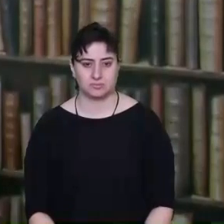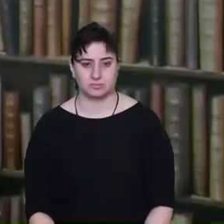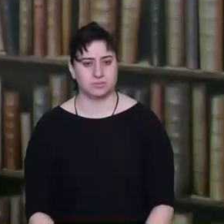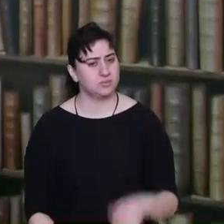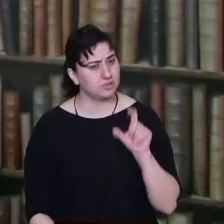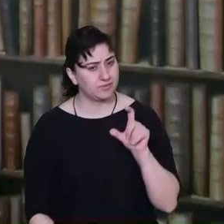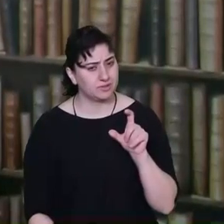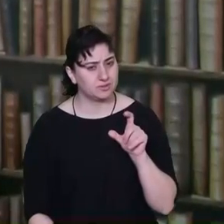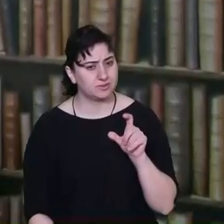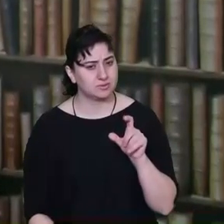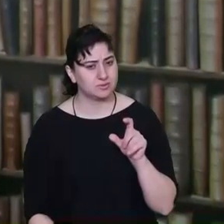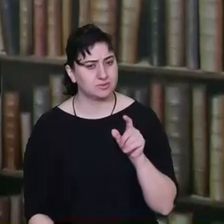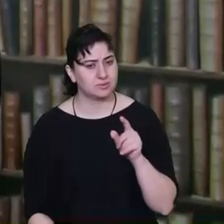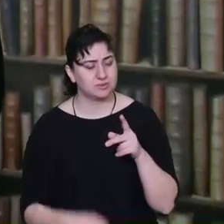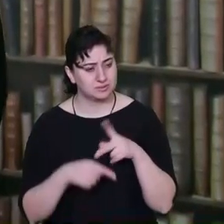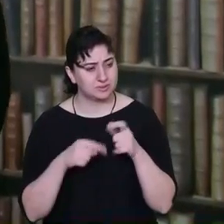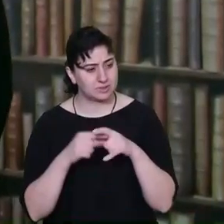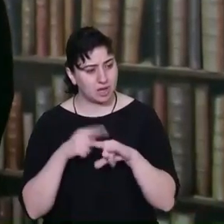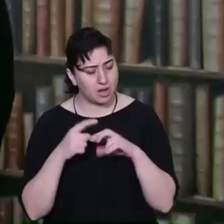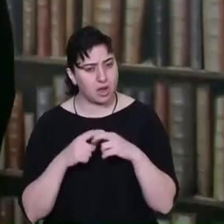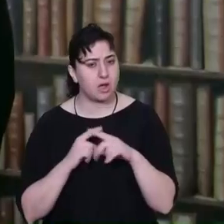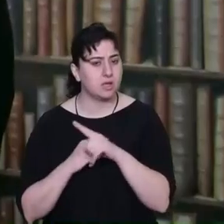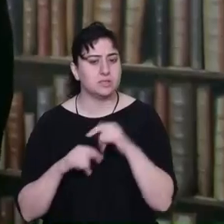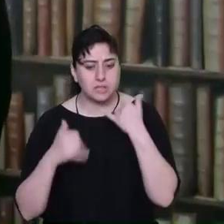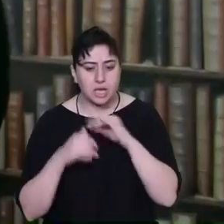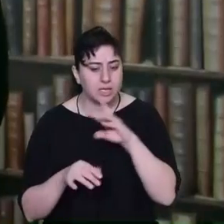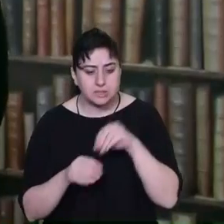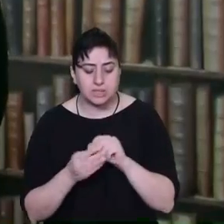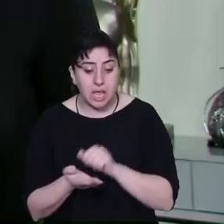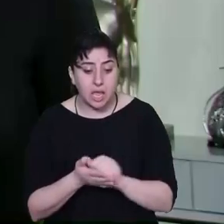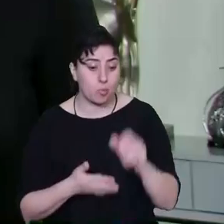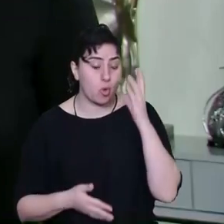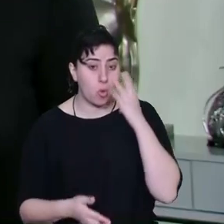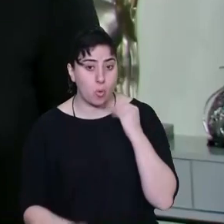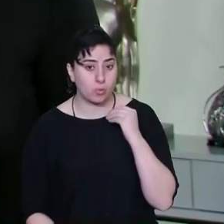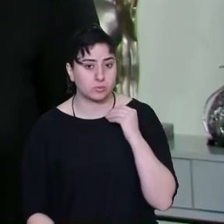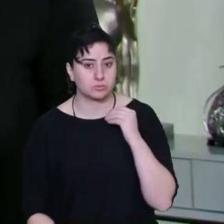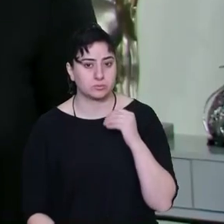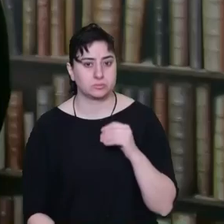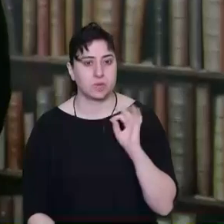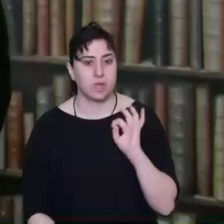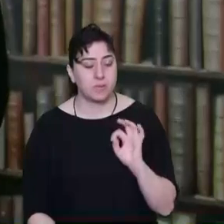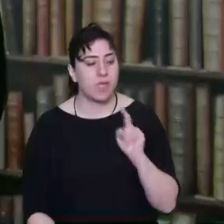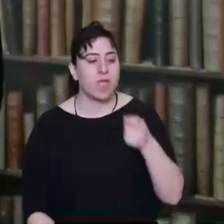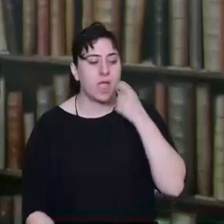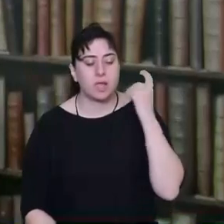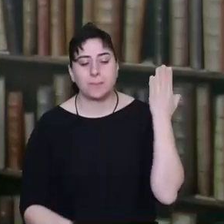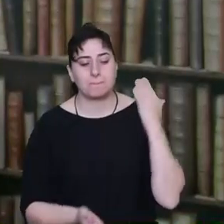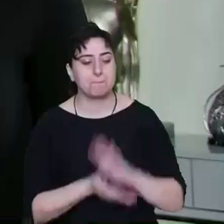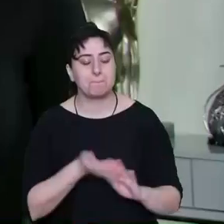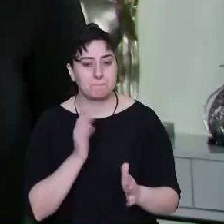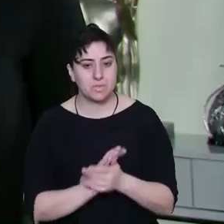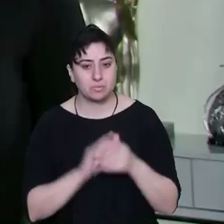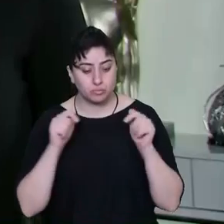Cavidan. Zehra Hanım'dan sekreterlikle ilgili her şeyi öğreneceksin. Artık o eski hikayeler